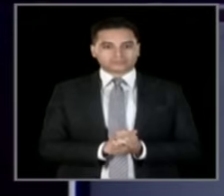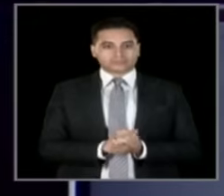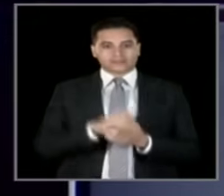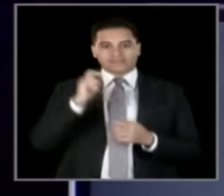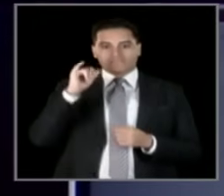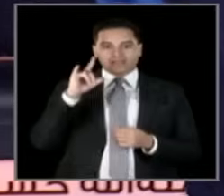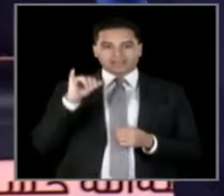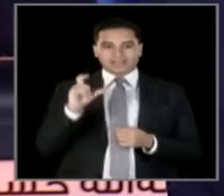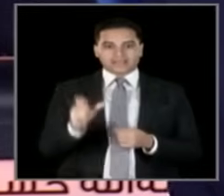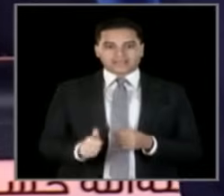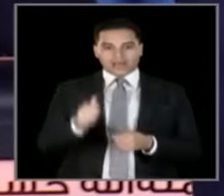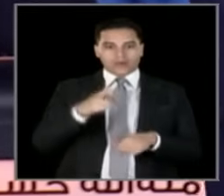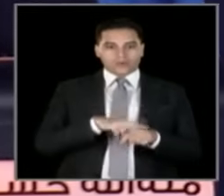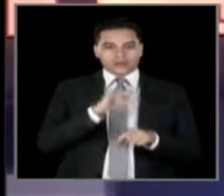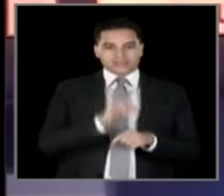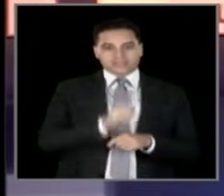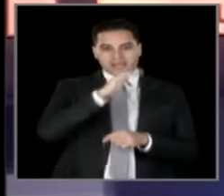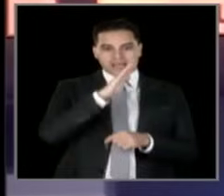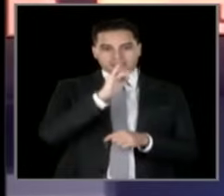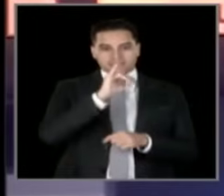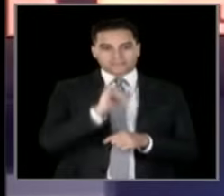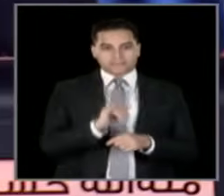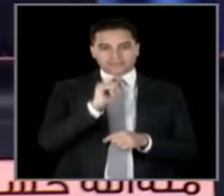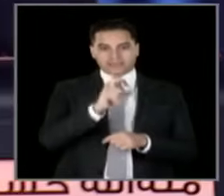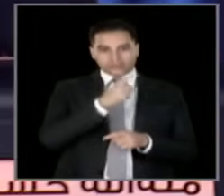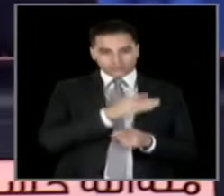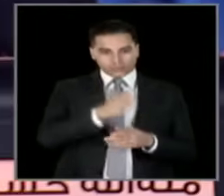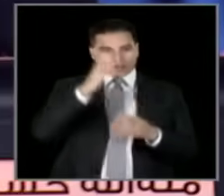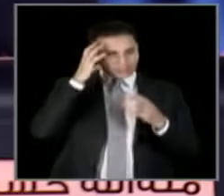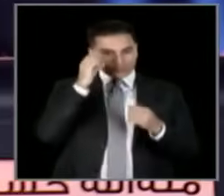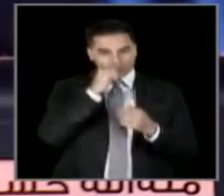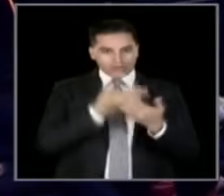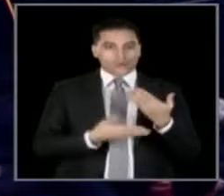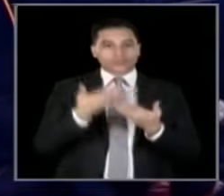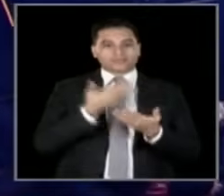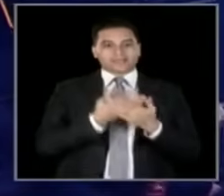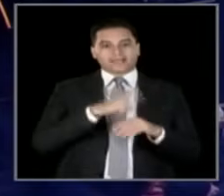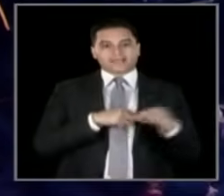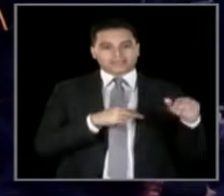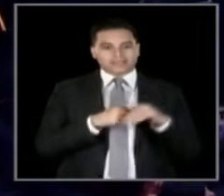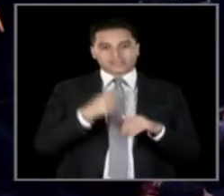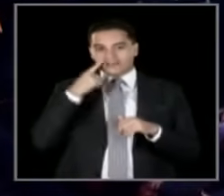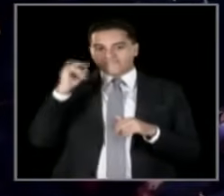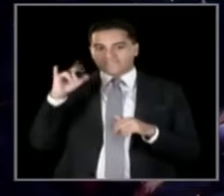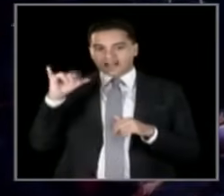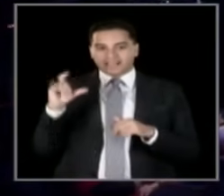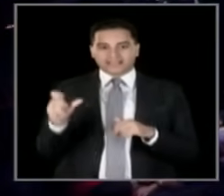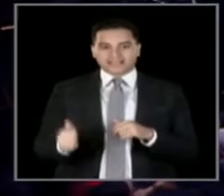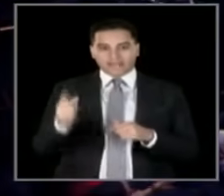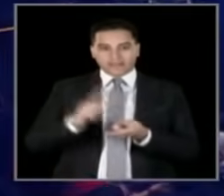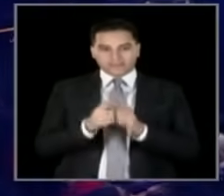فيلينا وياسمين، ياسمين وفيلينا. ياسمين هتروح تسمع أغنية وترجع لنا تاني، تفضلي. فيلينا تفضلي